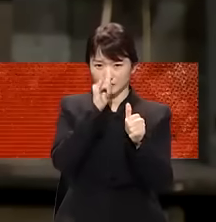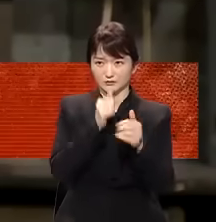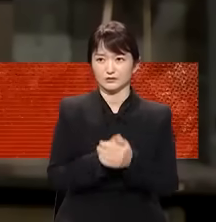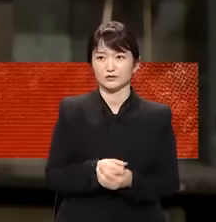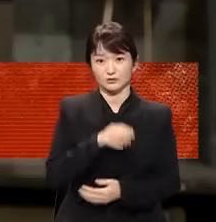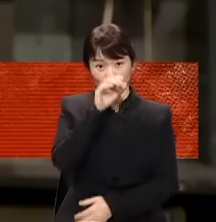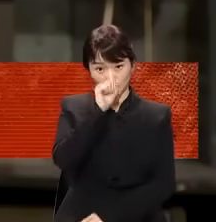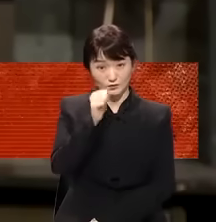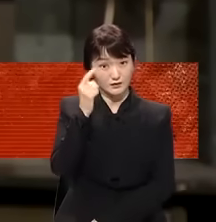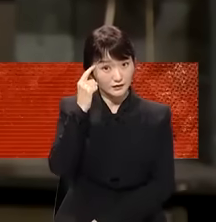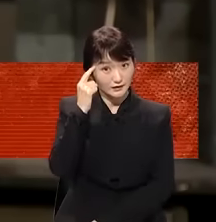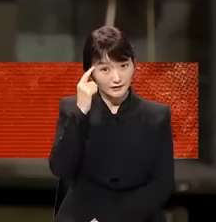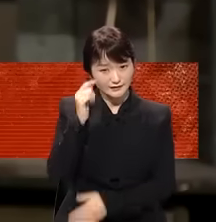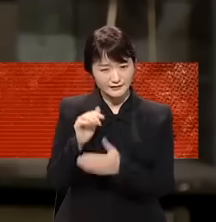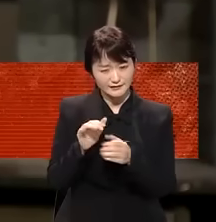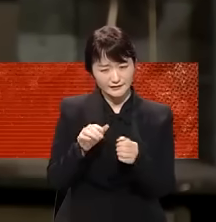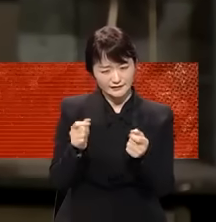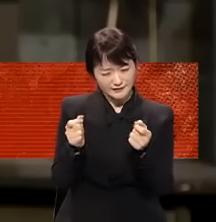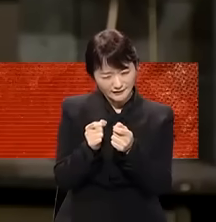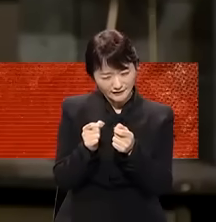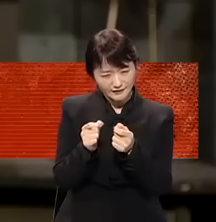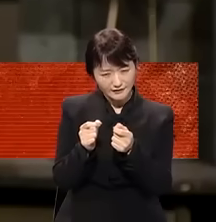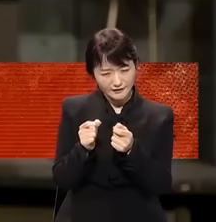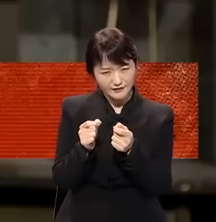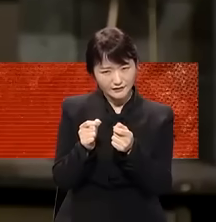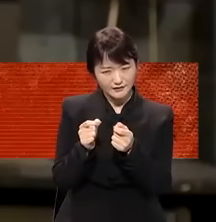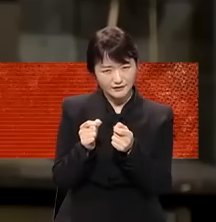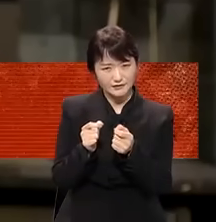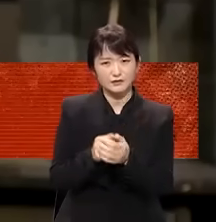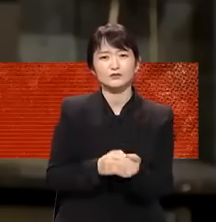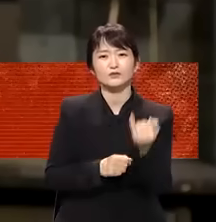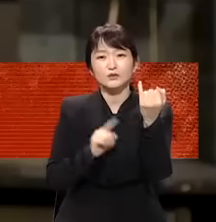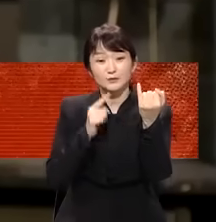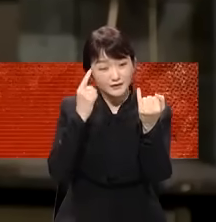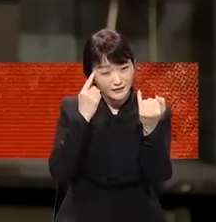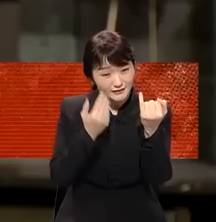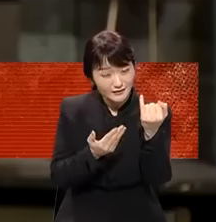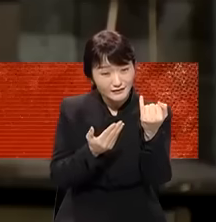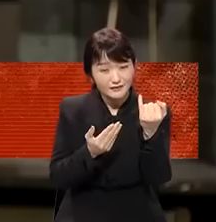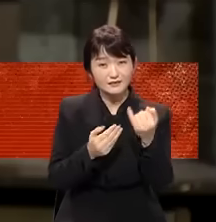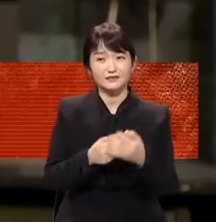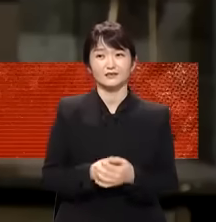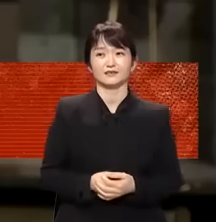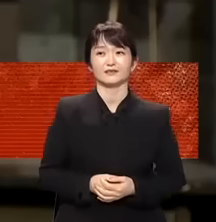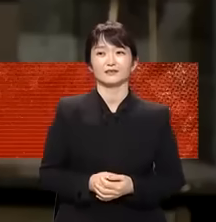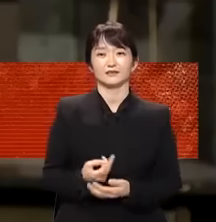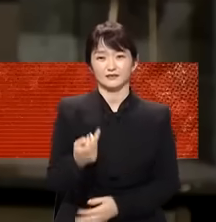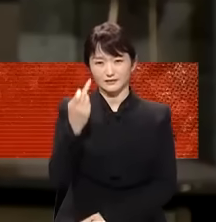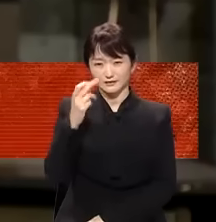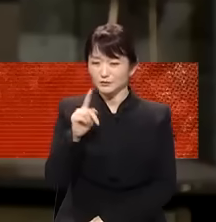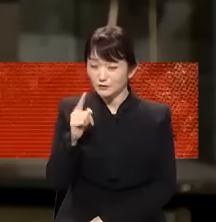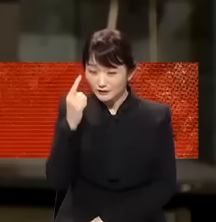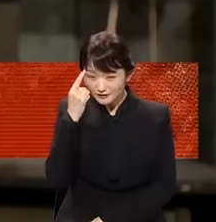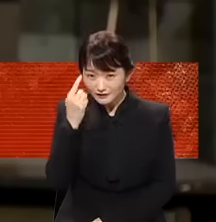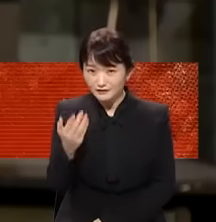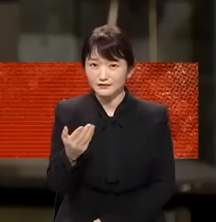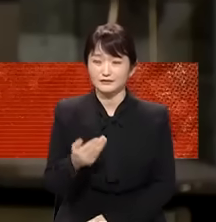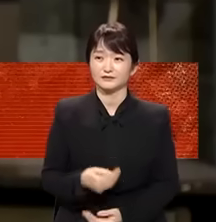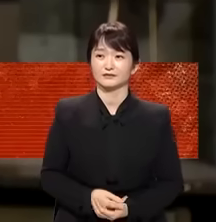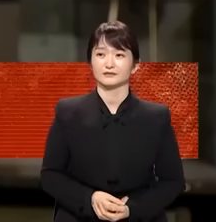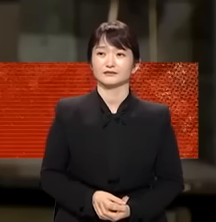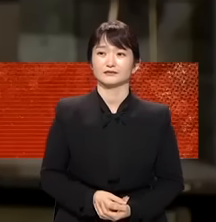다정 다감한 스타일들이 있어 뭐 누나 뭐 했어요 뭐 하트 뭐 이런 경우 아니면은 뭐 형 뭐 하셨어요 그래서